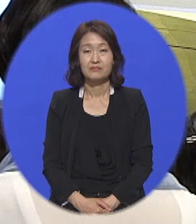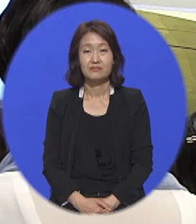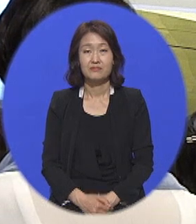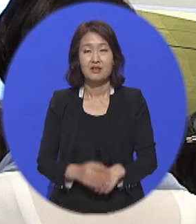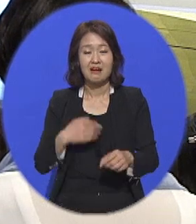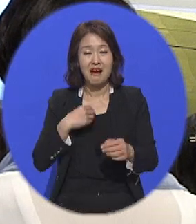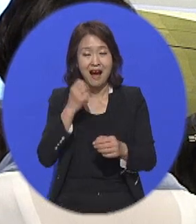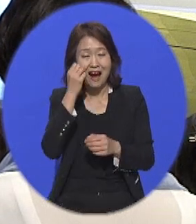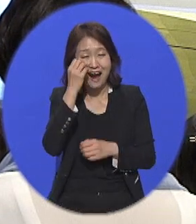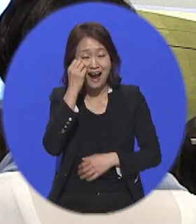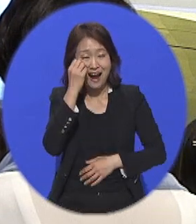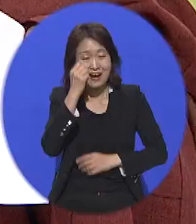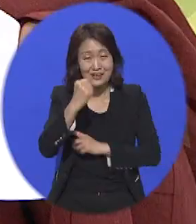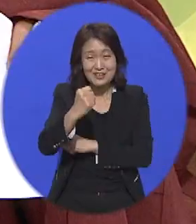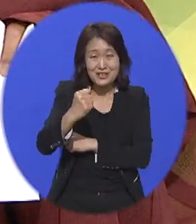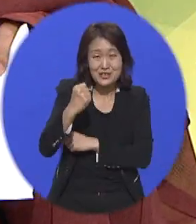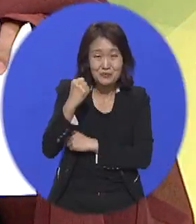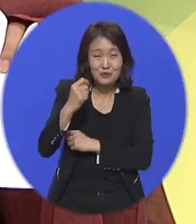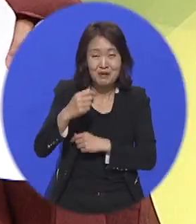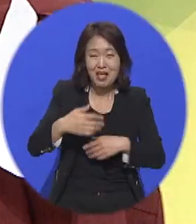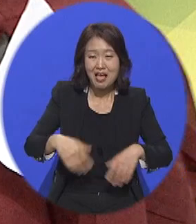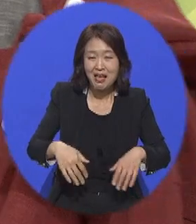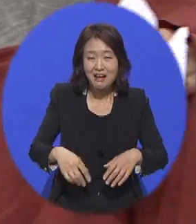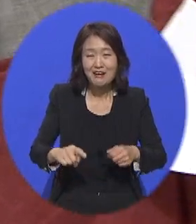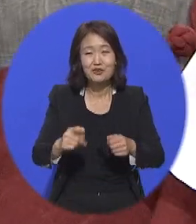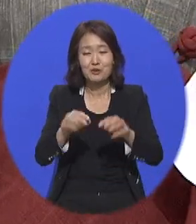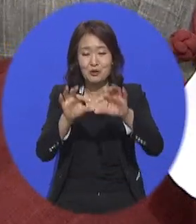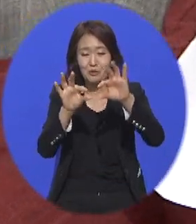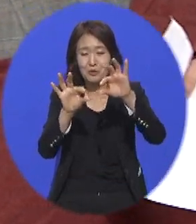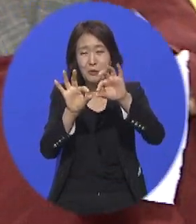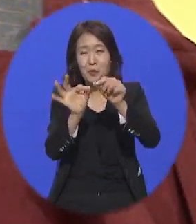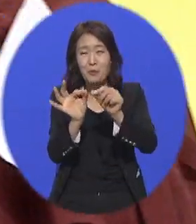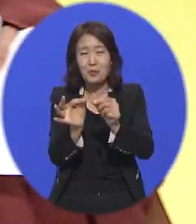신통을 너무 닦아가지고 힘을 빼도 그냥 팍팍 분절해집니다.